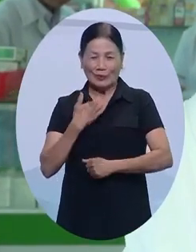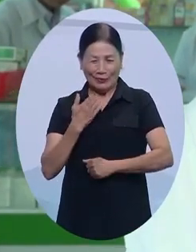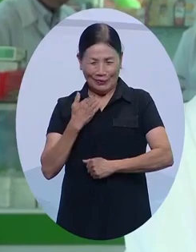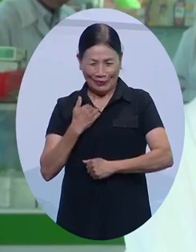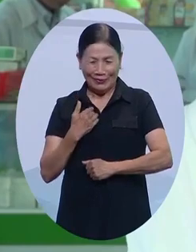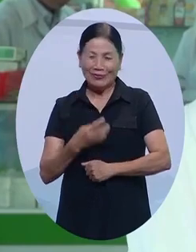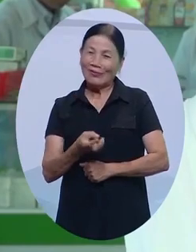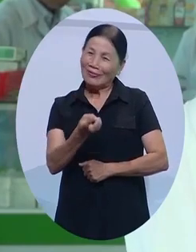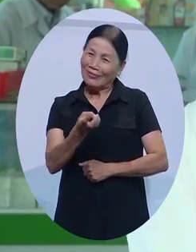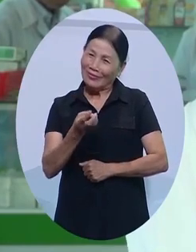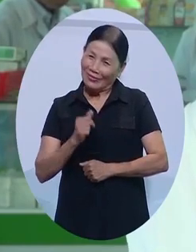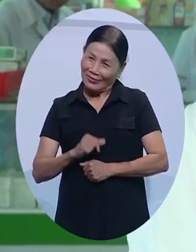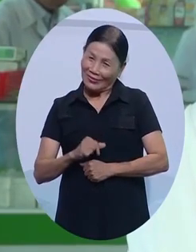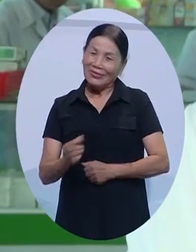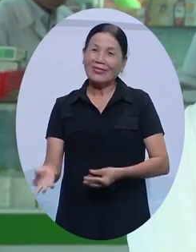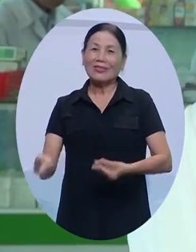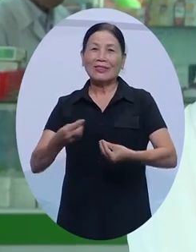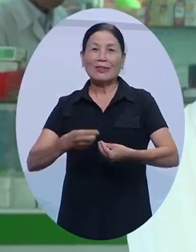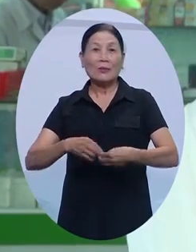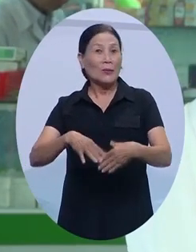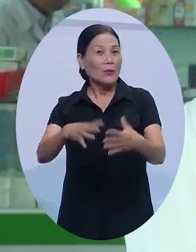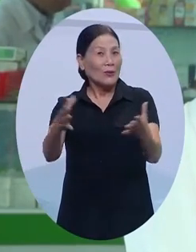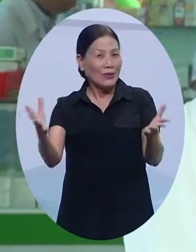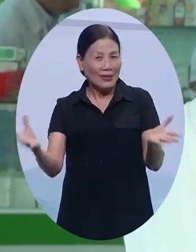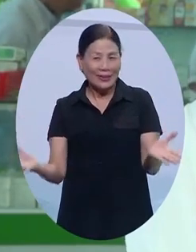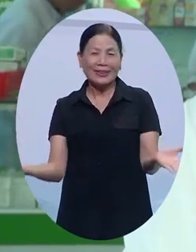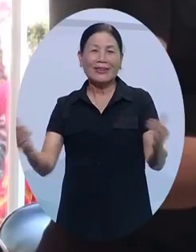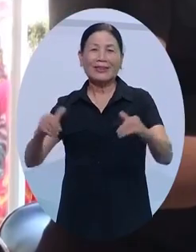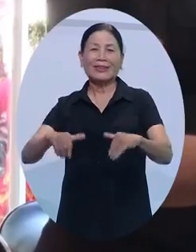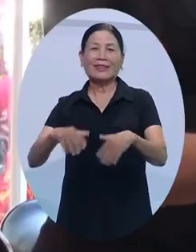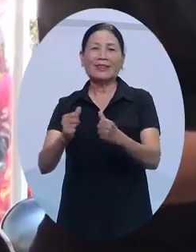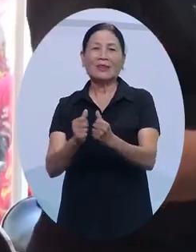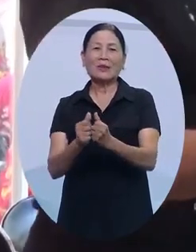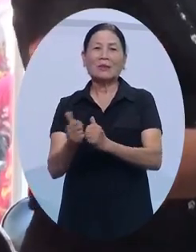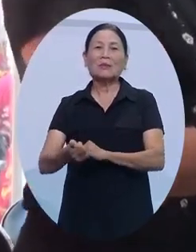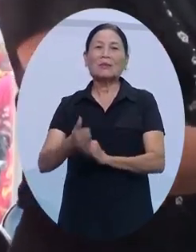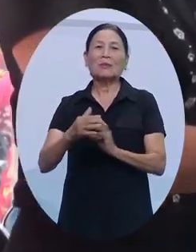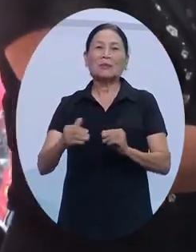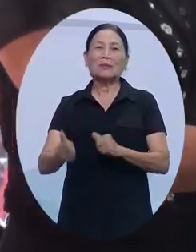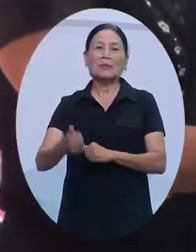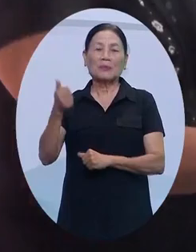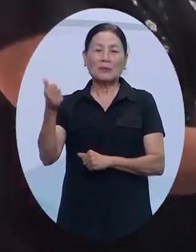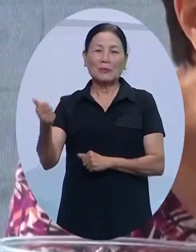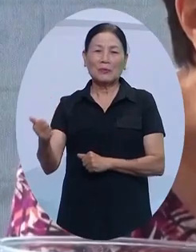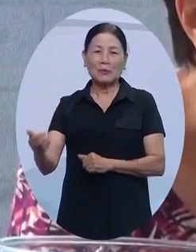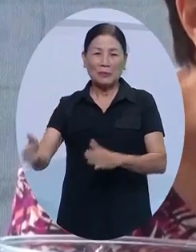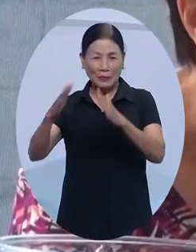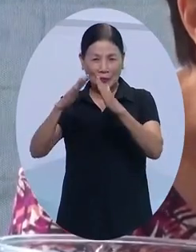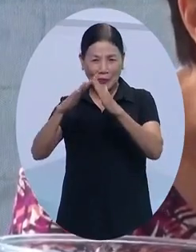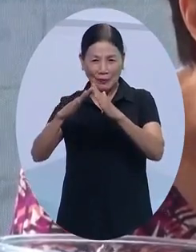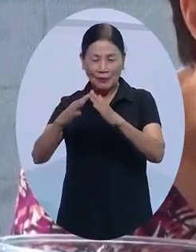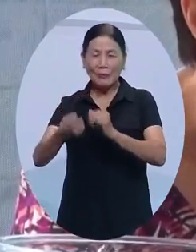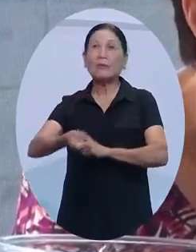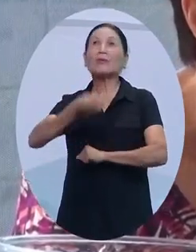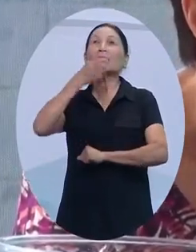động nhỏ nhoi của mình có thể là góp phần là lan tỏa và chia sẻ yêu thương trong cộng đồng nhiều hơn nữa. Đây là nhà thuốc thứ hai tại khu vực miền